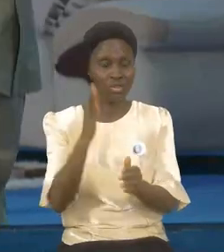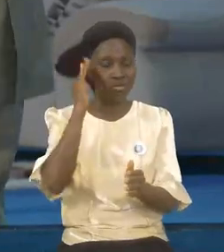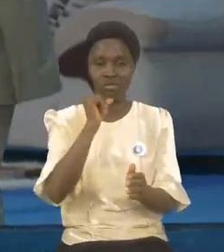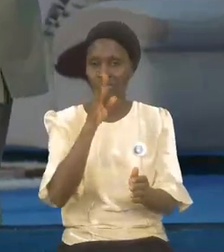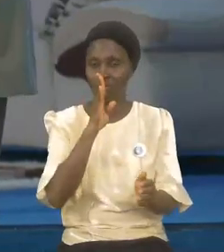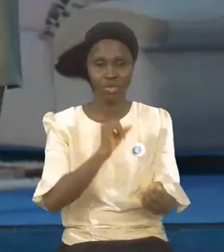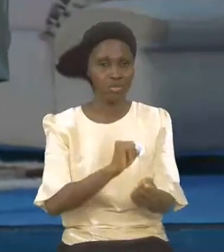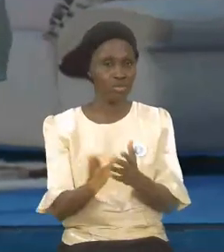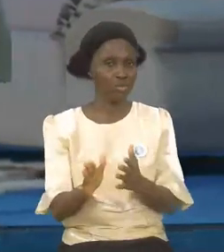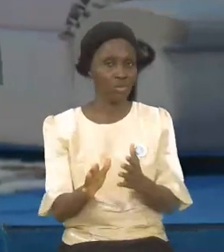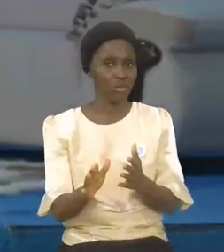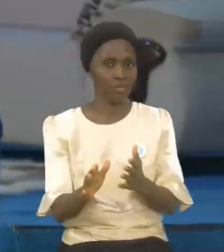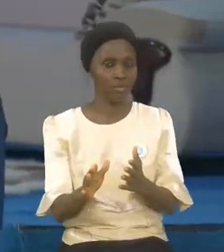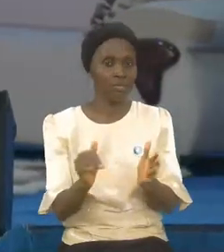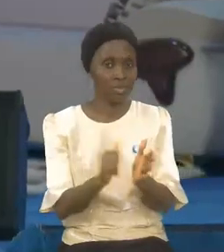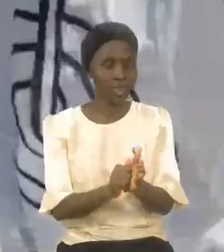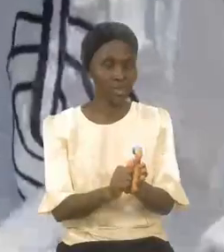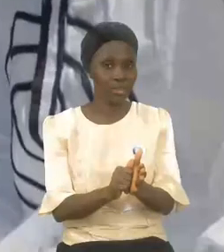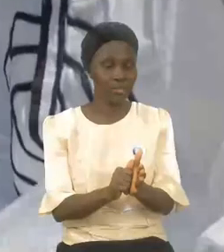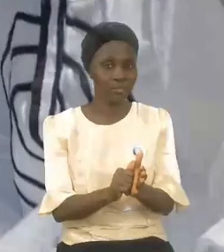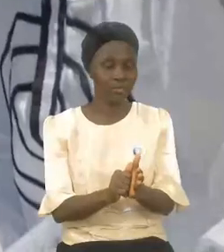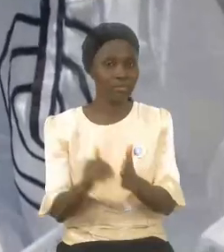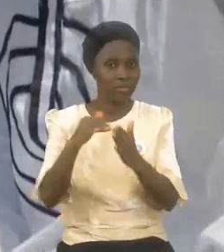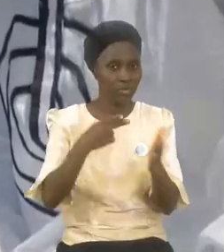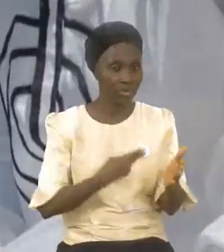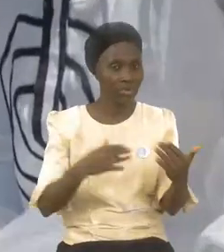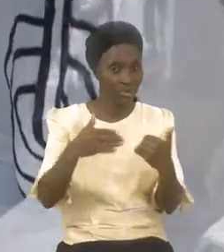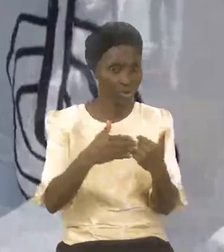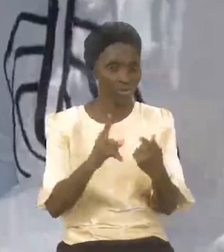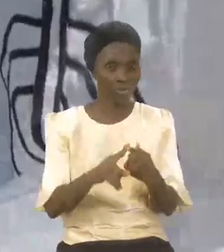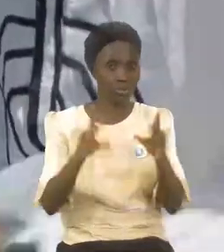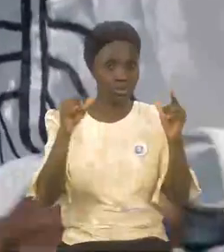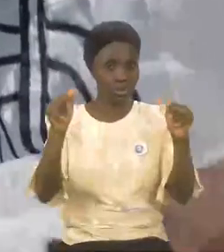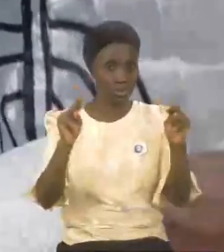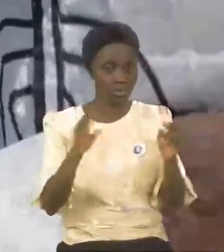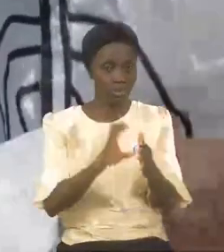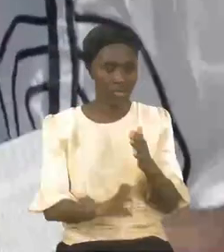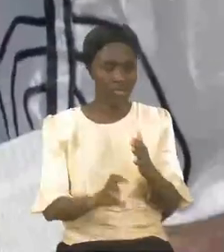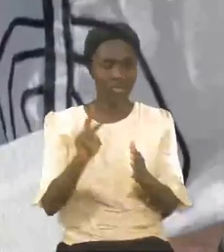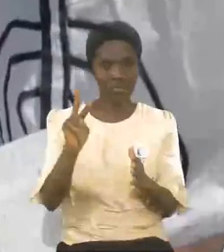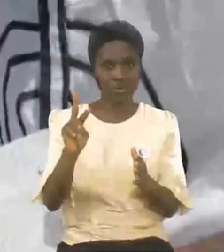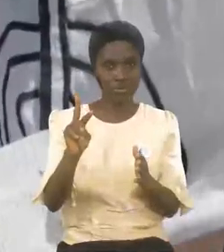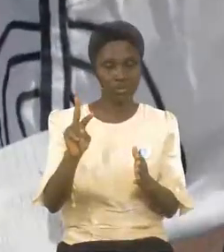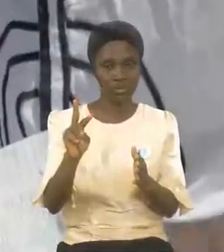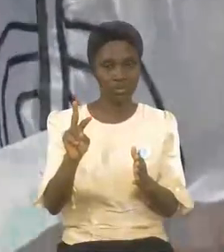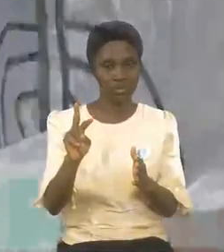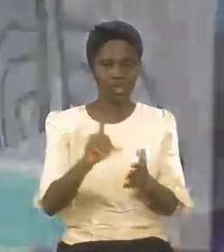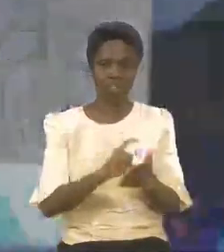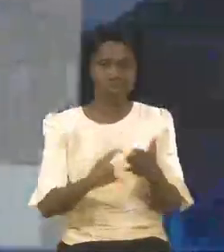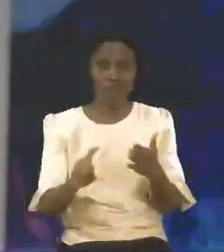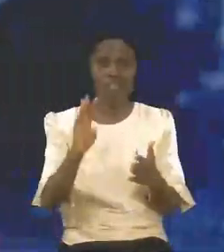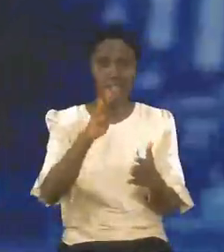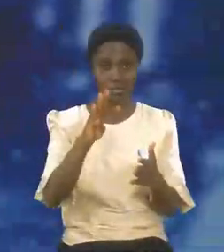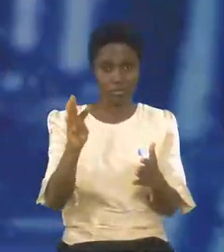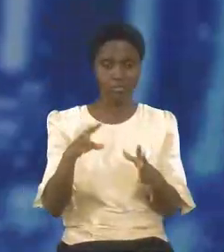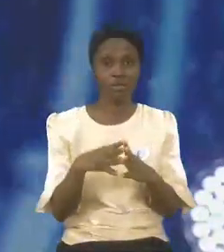jamais détruit. Cela nous ramène au Daniel 2. Voyons Daniel